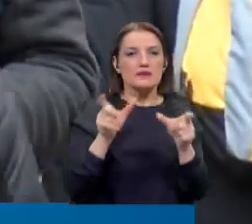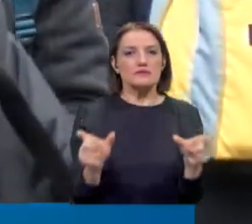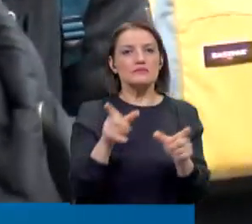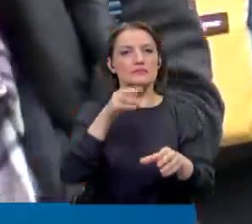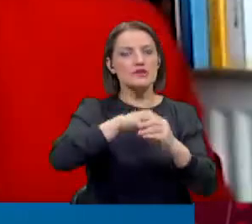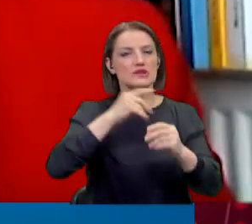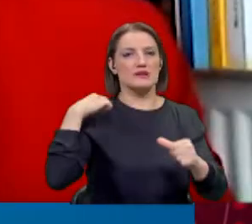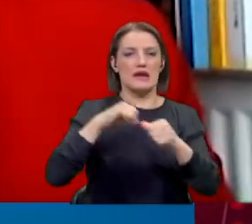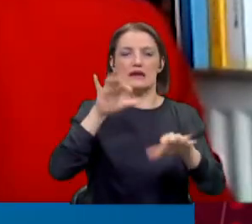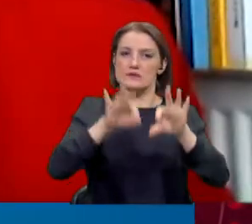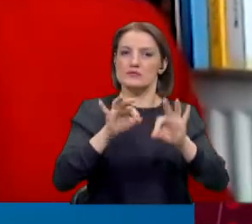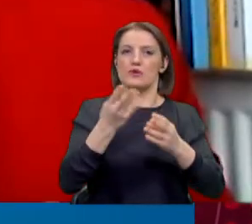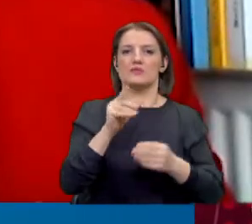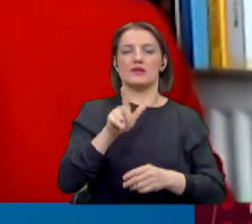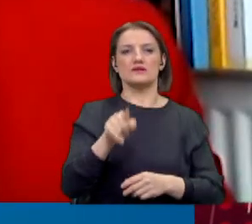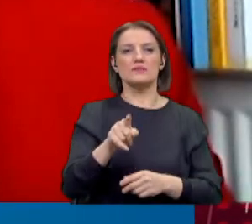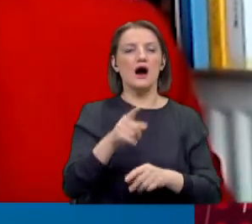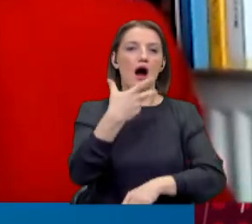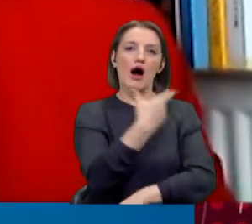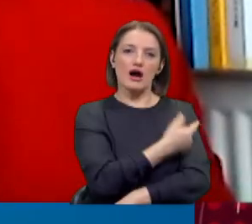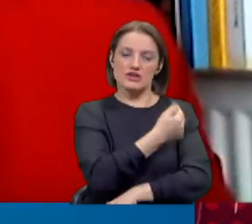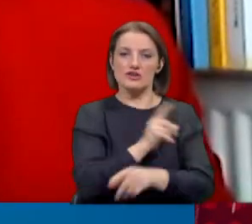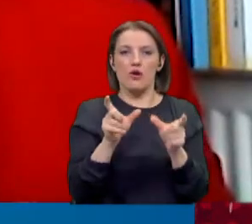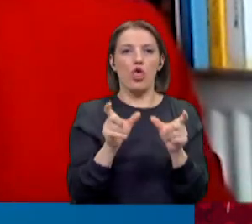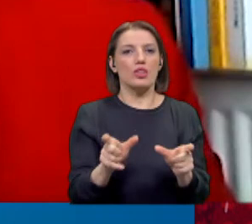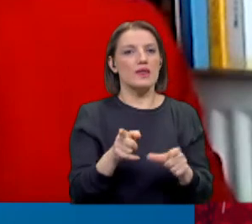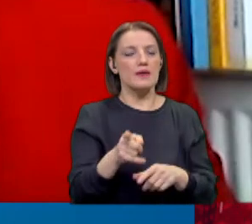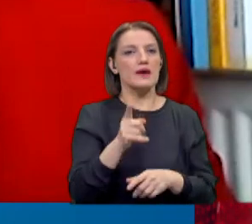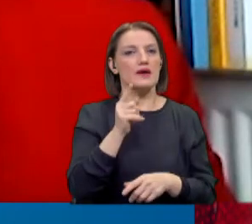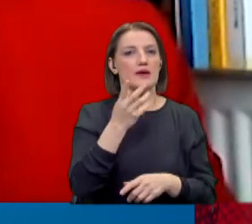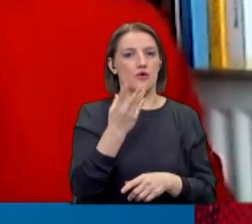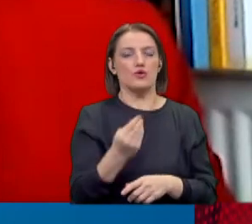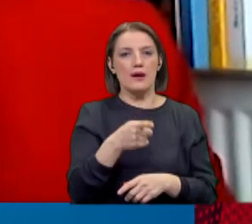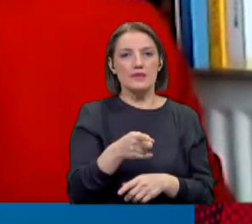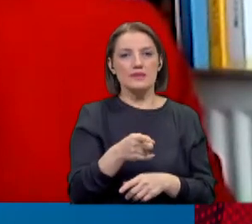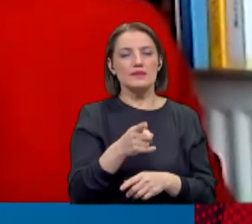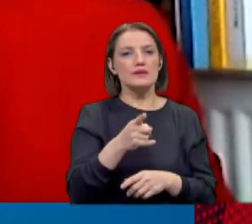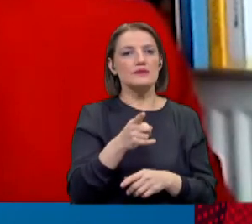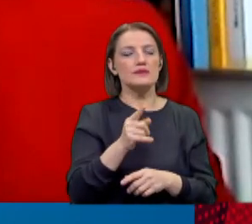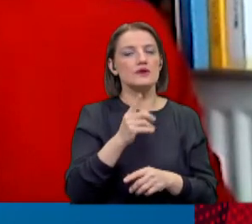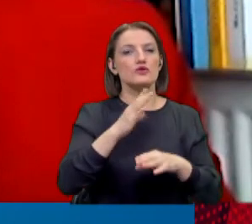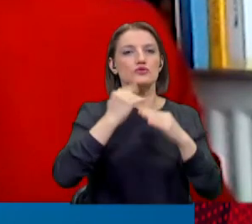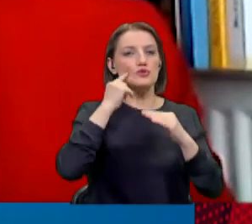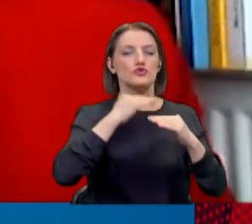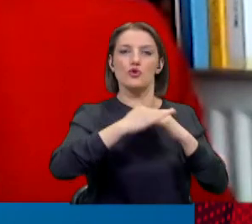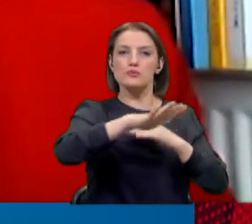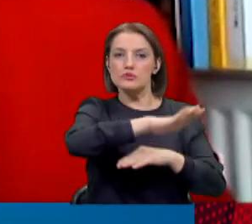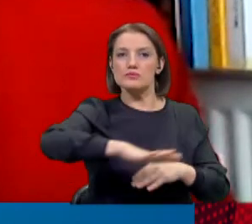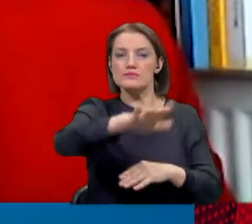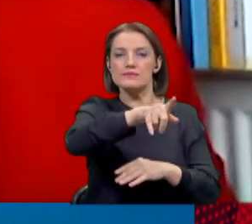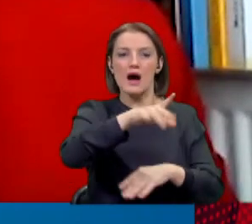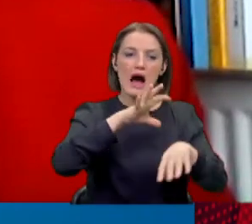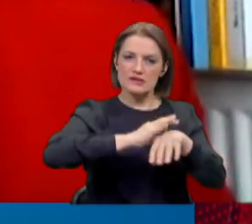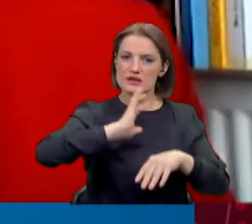geçirmesi gerekiyor aşıyla önlenebilir bir hastalığı bir toplum enfekte olsun hastalığı